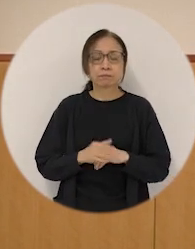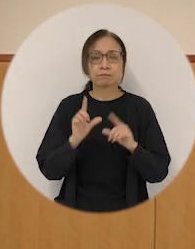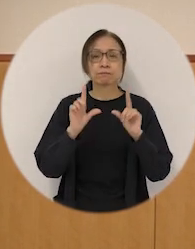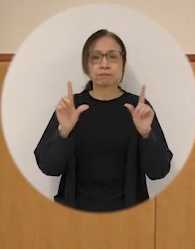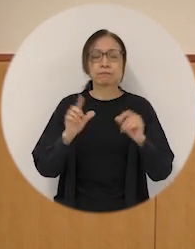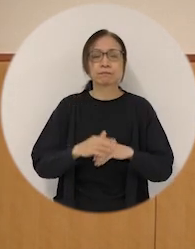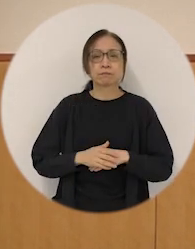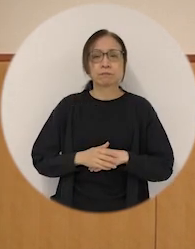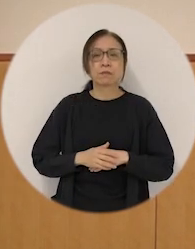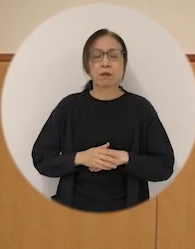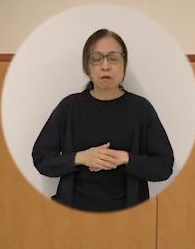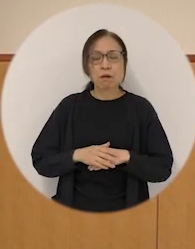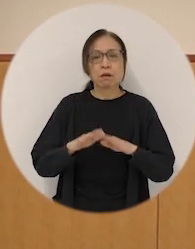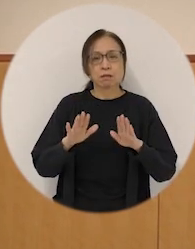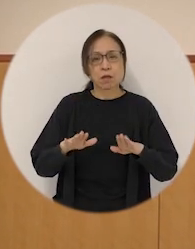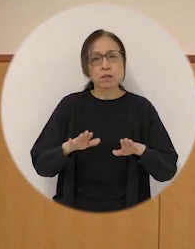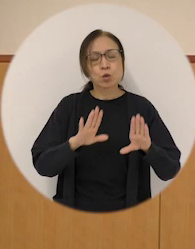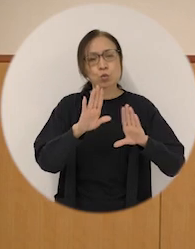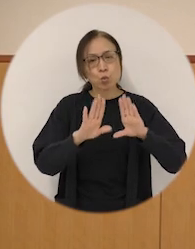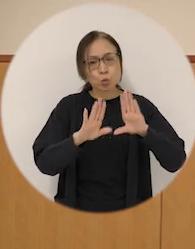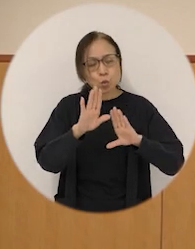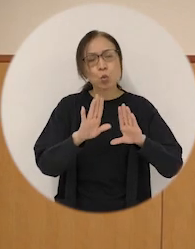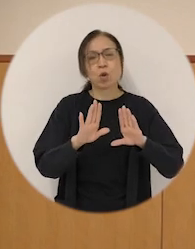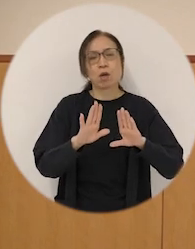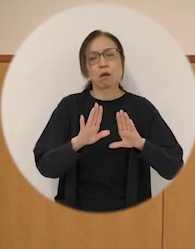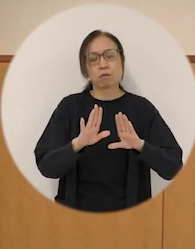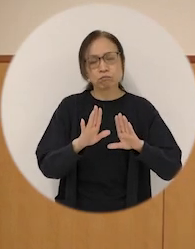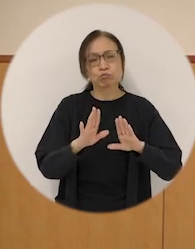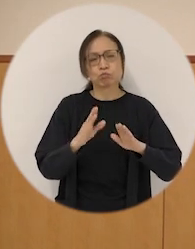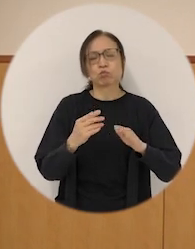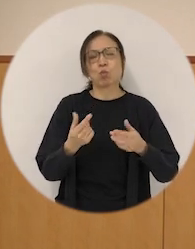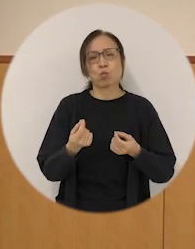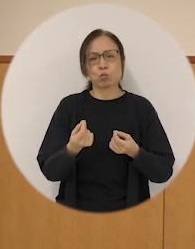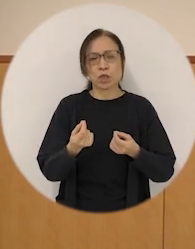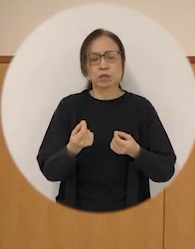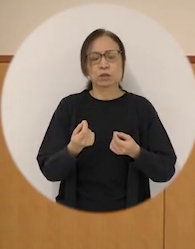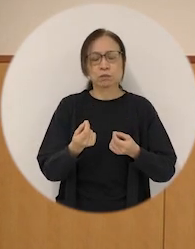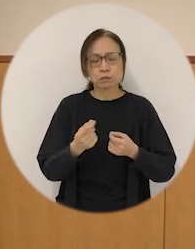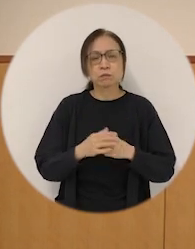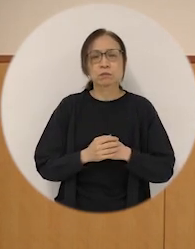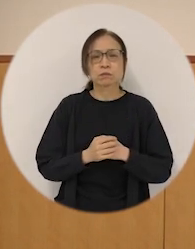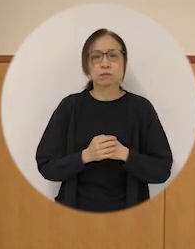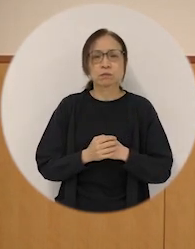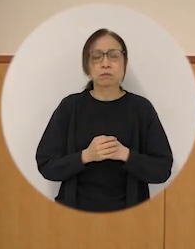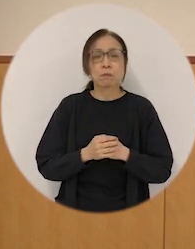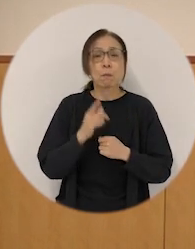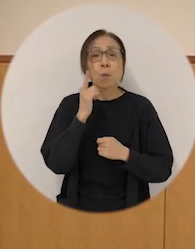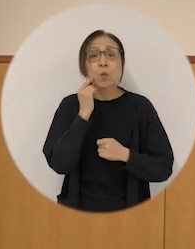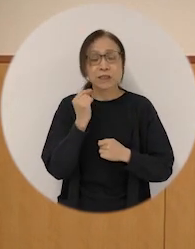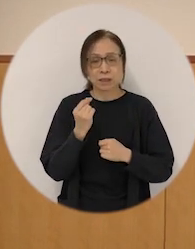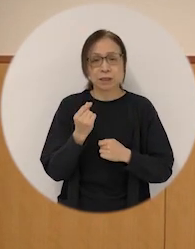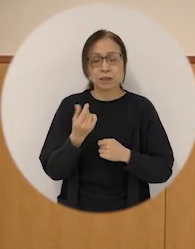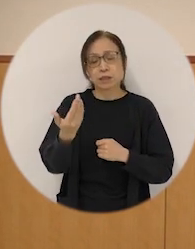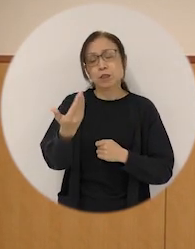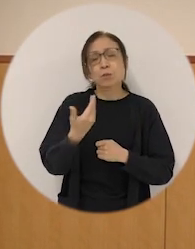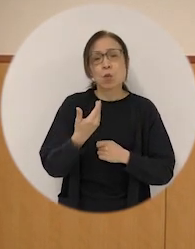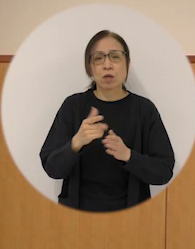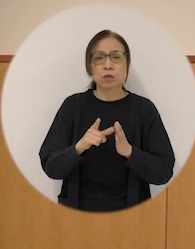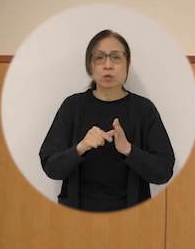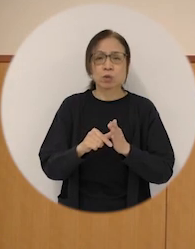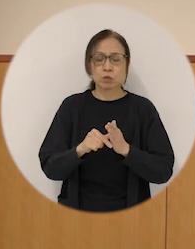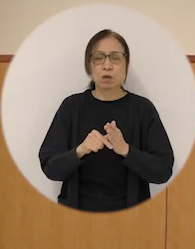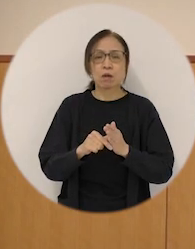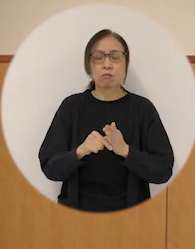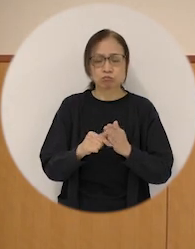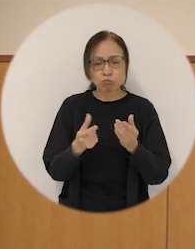現在のところの状況についてはそういう状況ですので、そういう質問があればそう